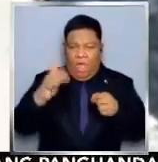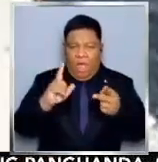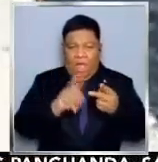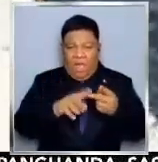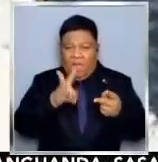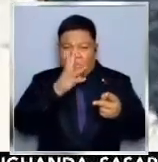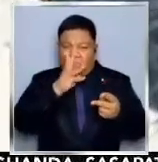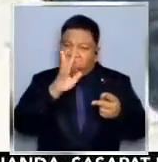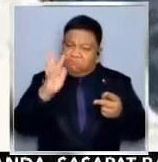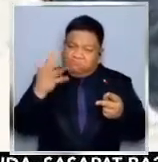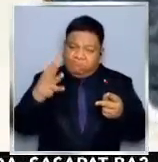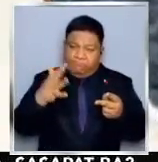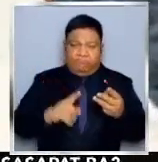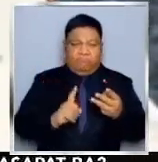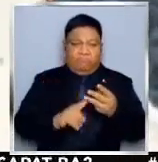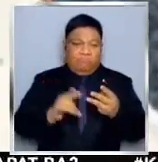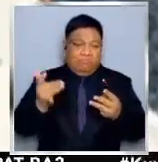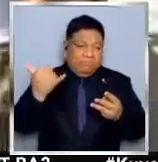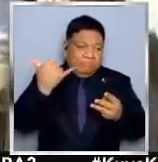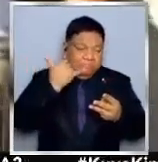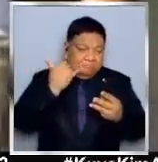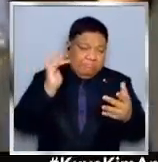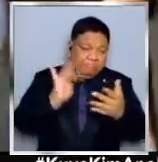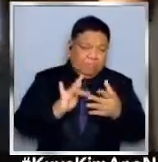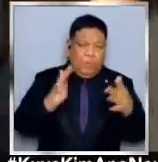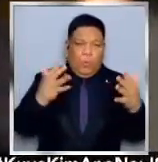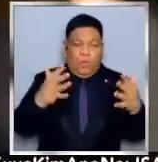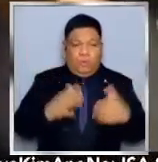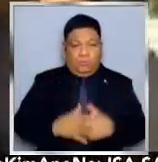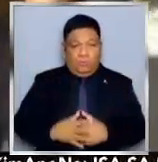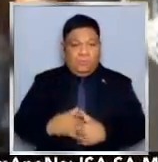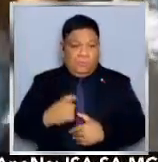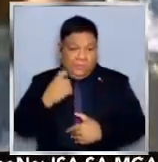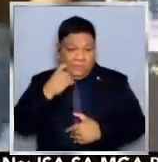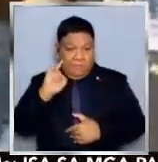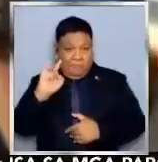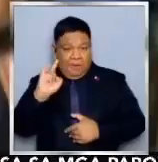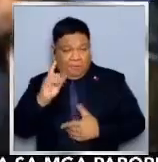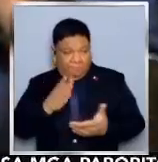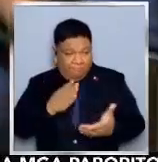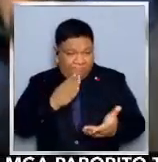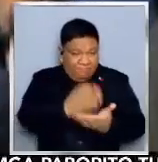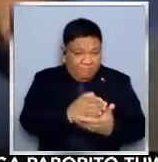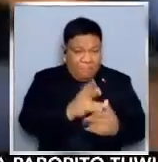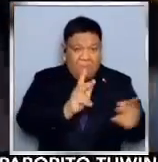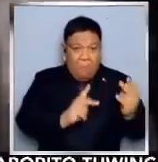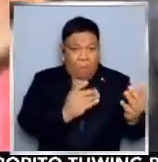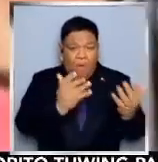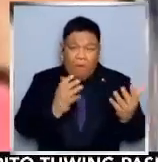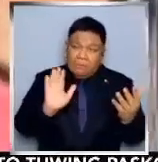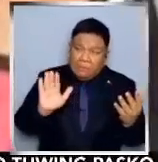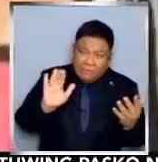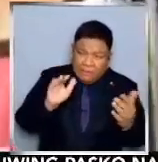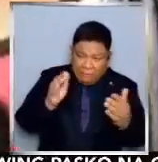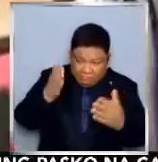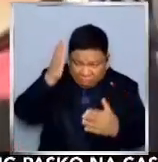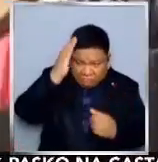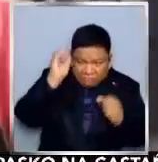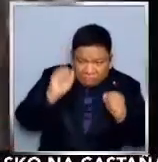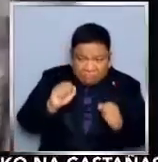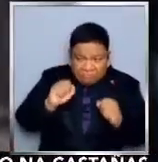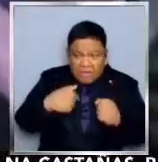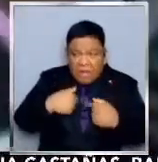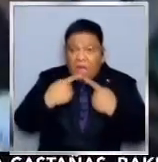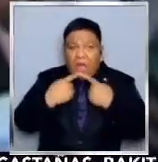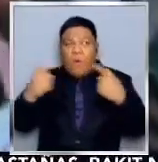Kaya nang marating ito kanina ng national media, agad nakiusap ang mga residente para manawagan at ipaalam sa kanilang mga kaanak na buhay